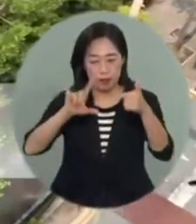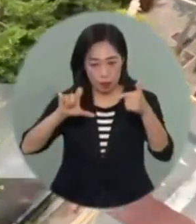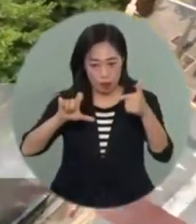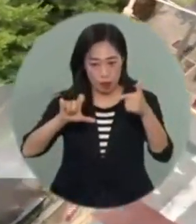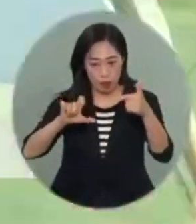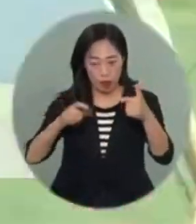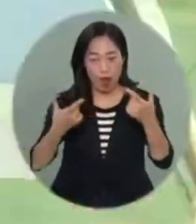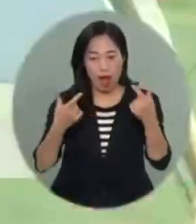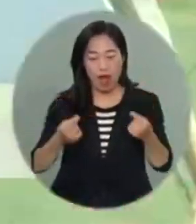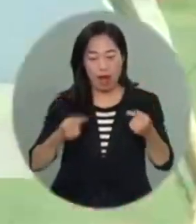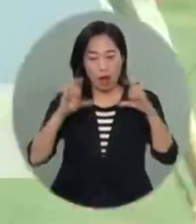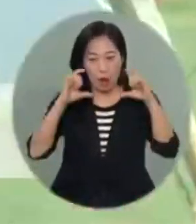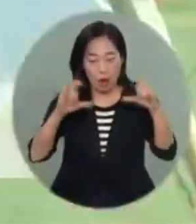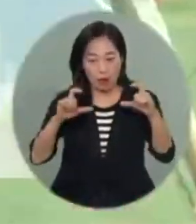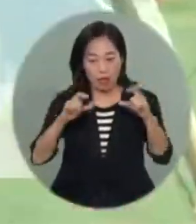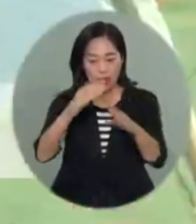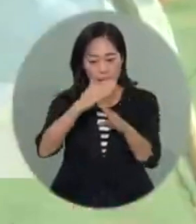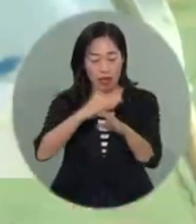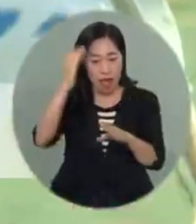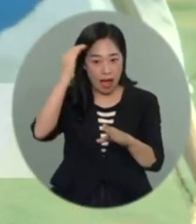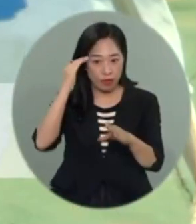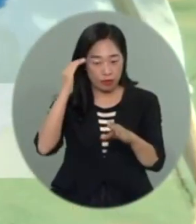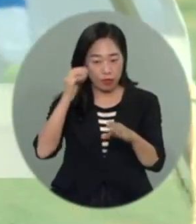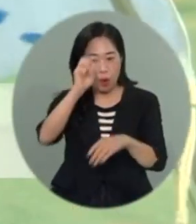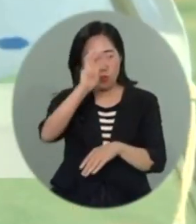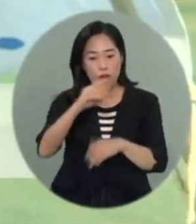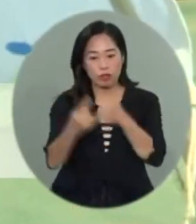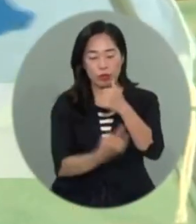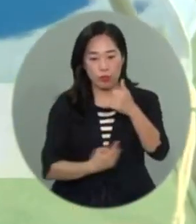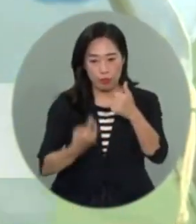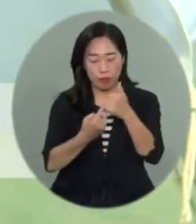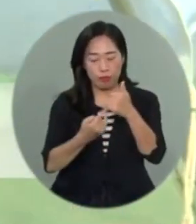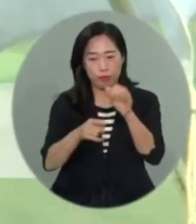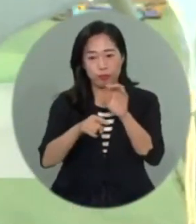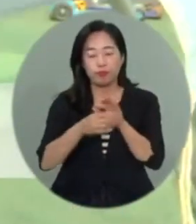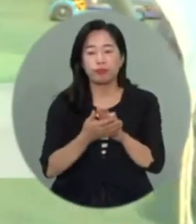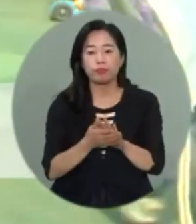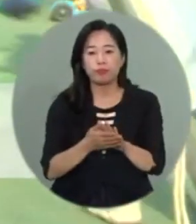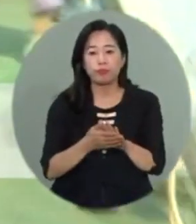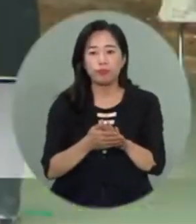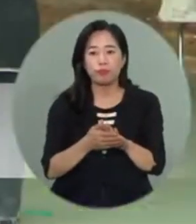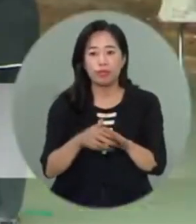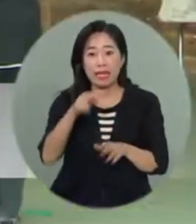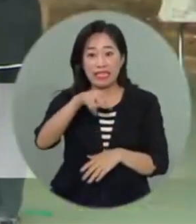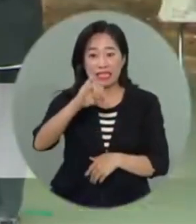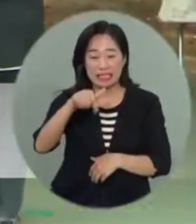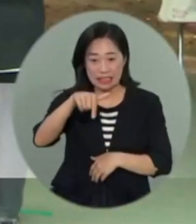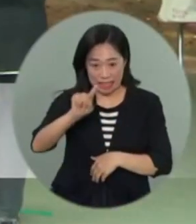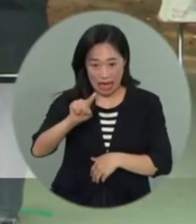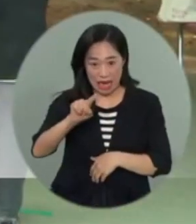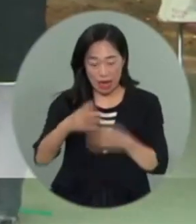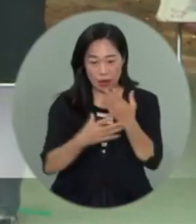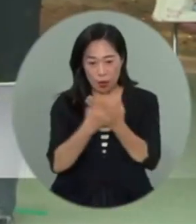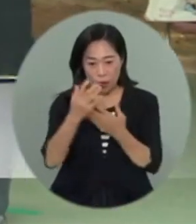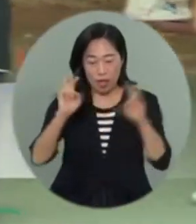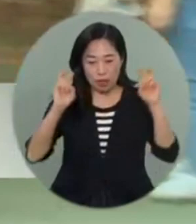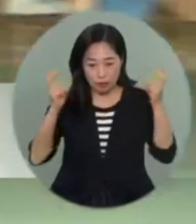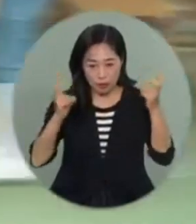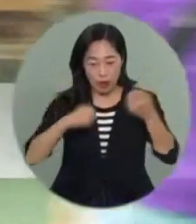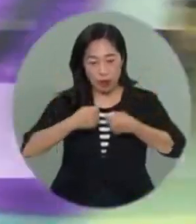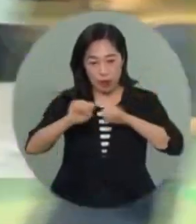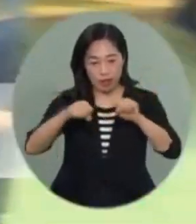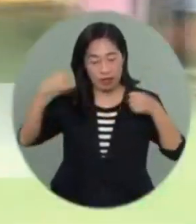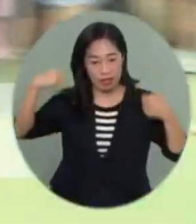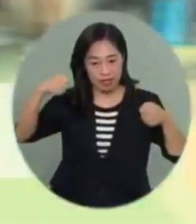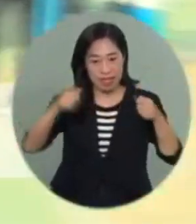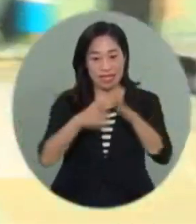공동선언 실천 남측위원회 광주 본부는 오늘 신가동에 통화 나를 주제로 전통놀이와 태권무 공연 등